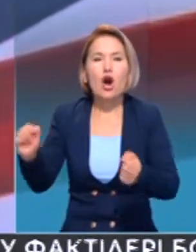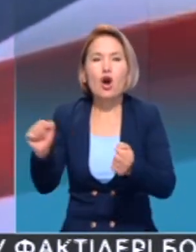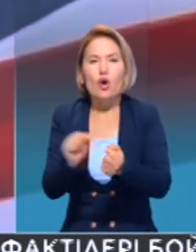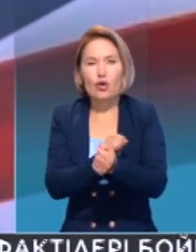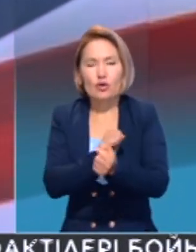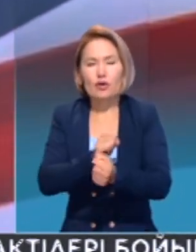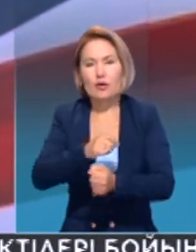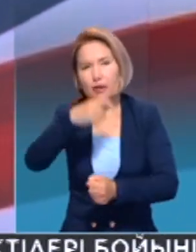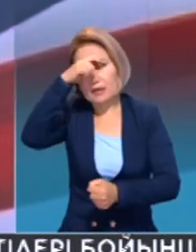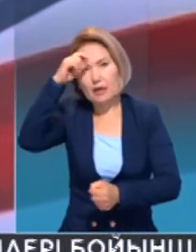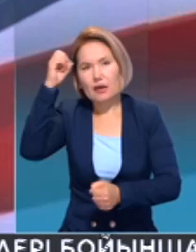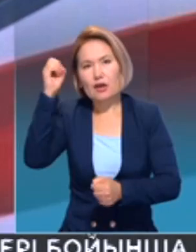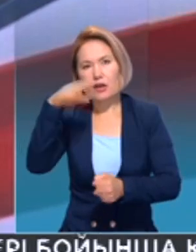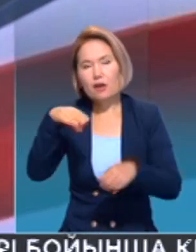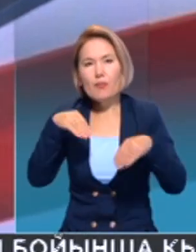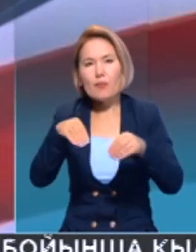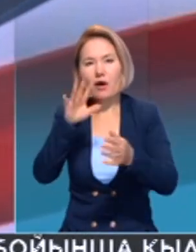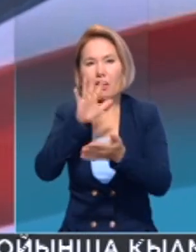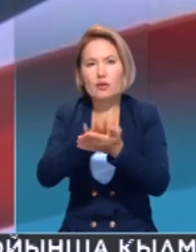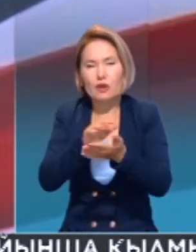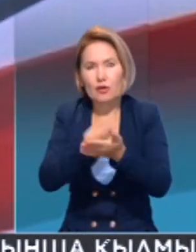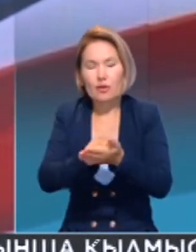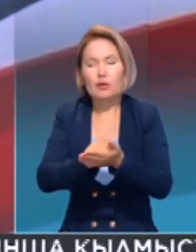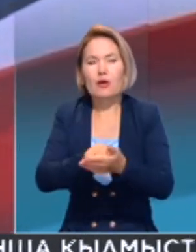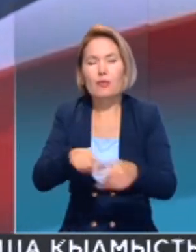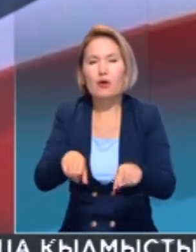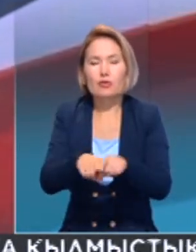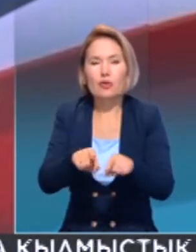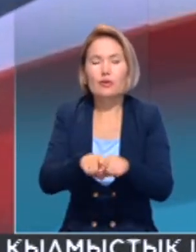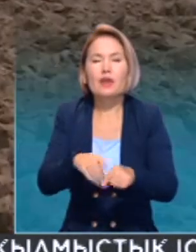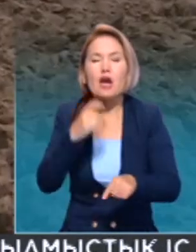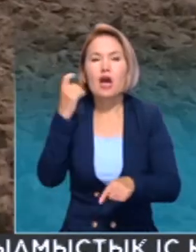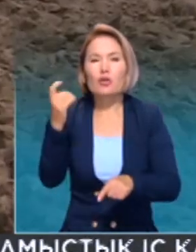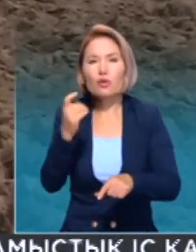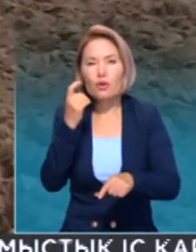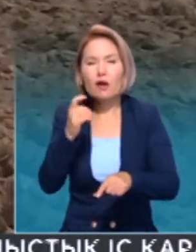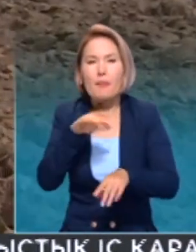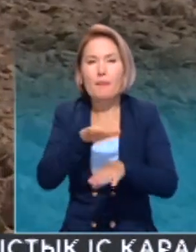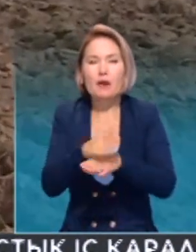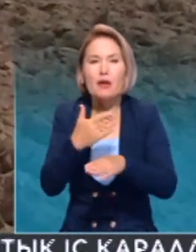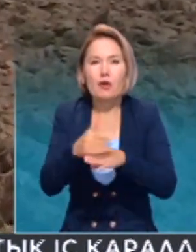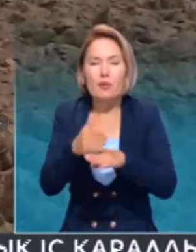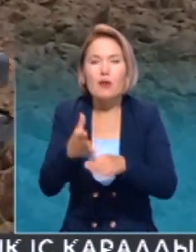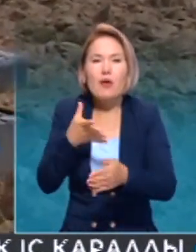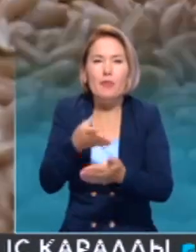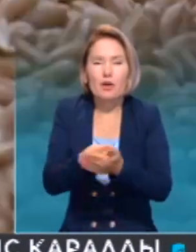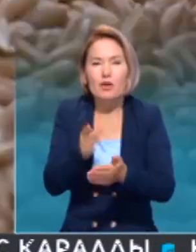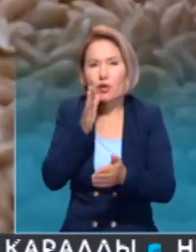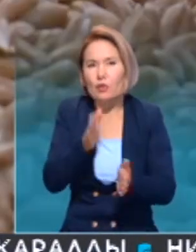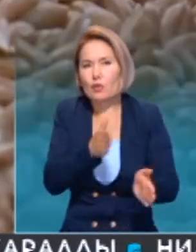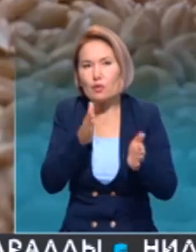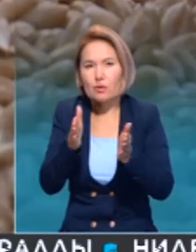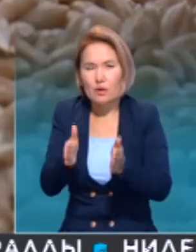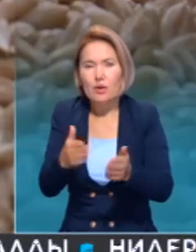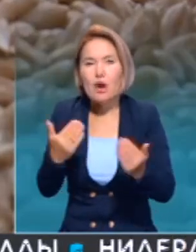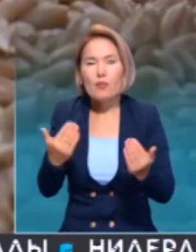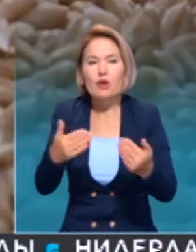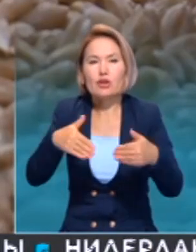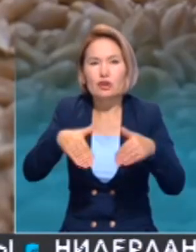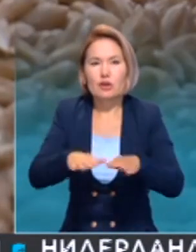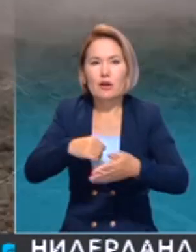Құрғақшылықтан зардап шеккен дихандар несие төлеу мерзімін кейінге шегер алады. Үкіметте өткен жедел кеңесте осындай шешім